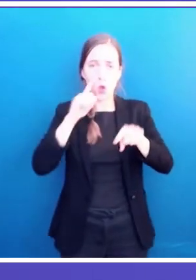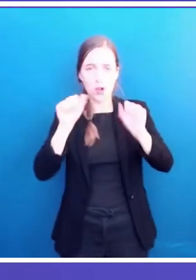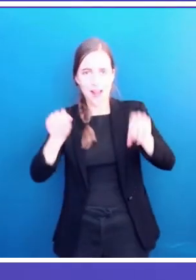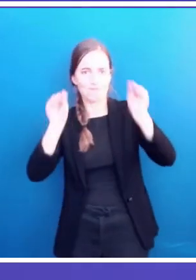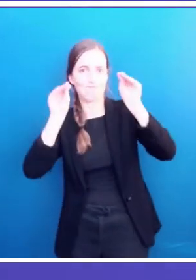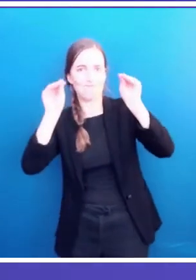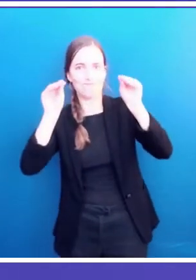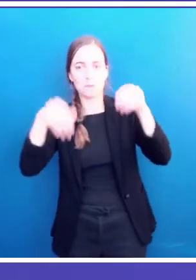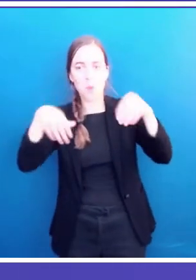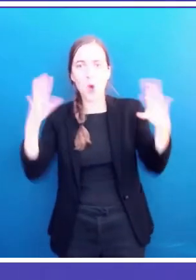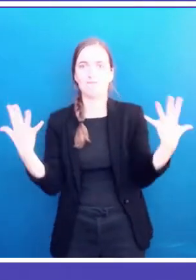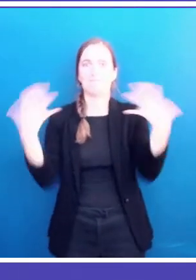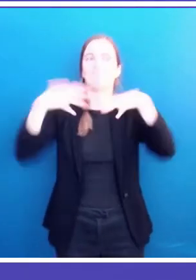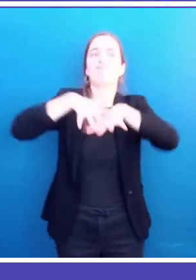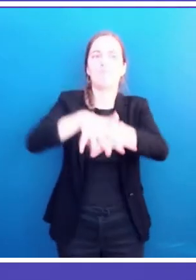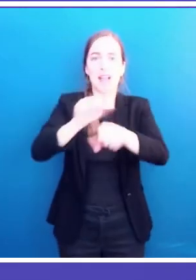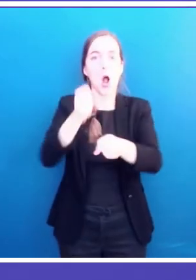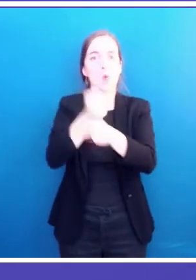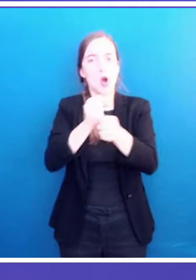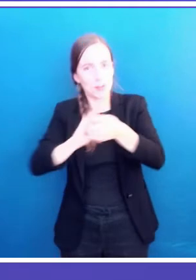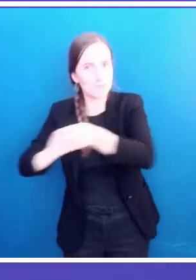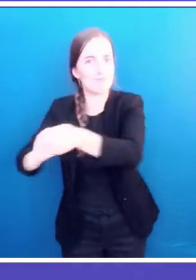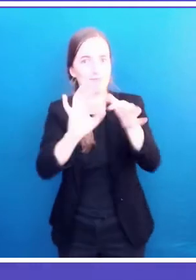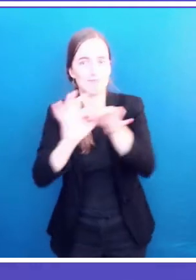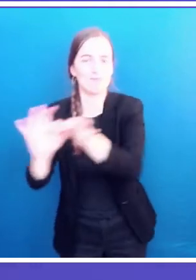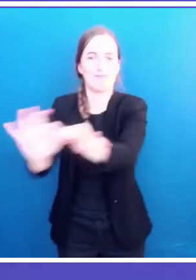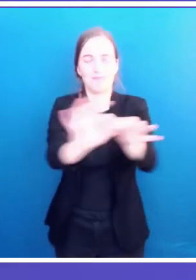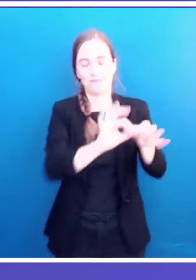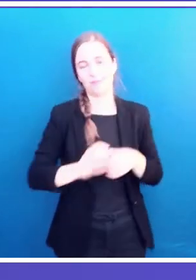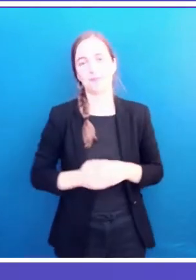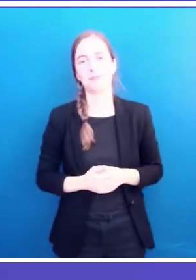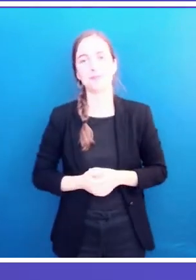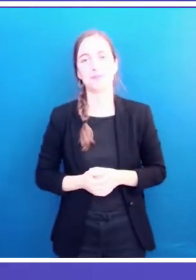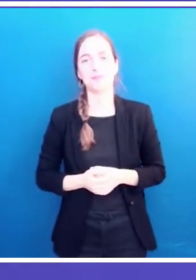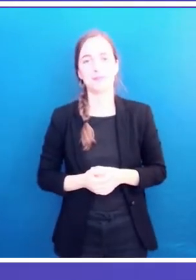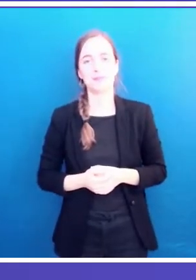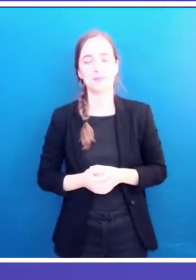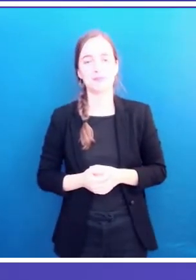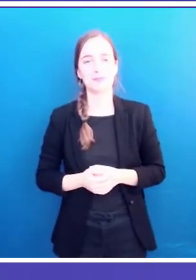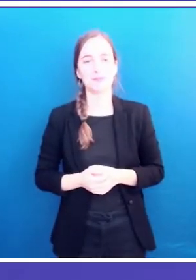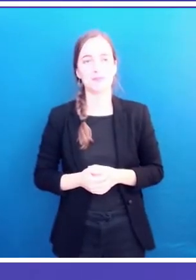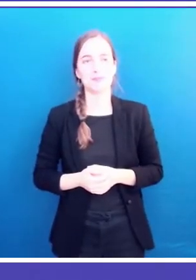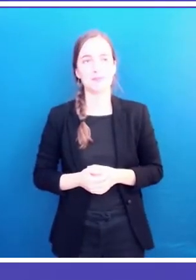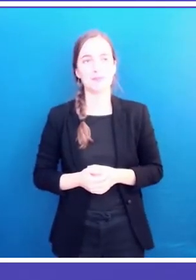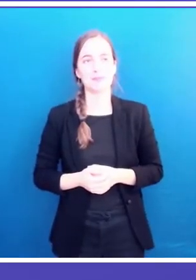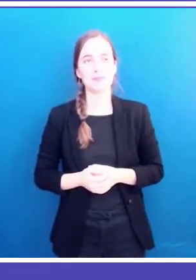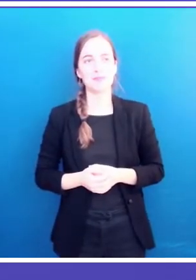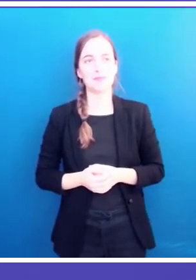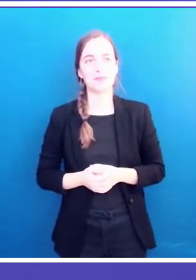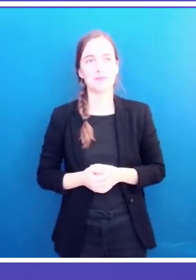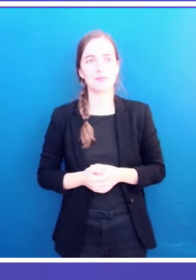الجنس لدمجهن في سوق العمل في أنشطة أخرى. كان لدينا أيضا برامج أخرى